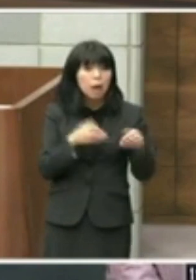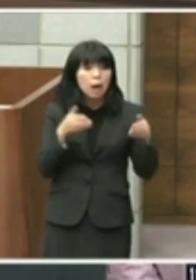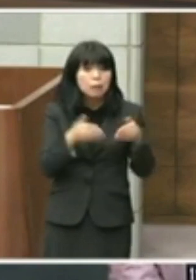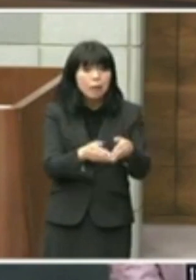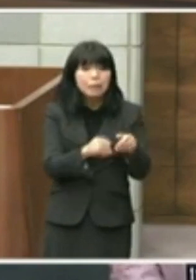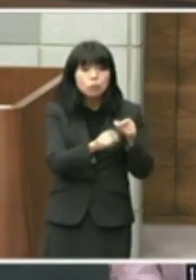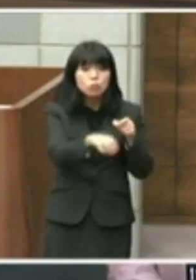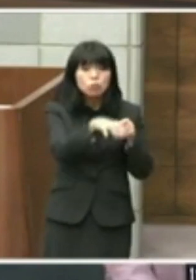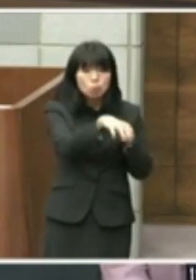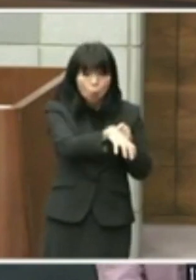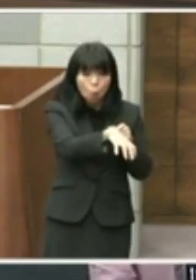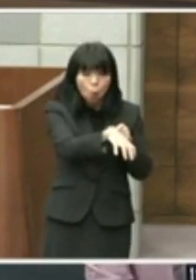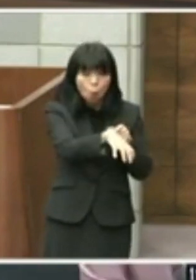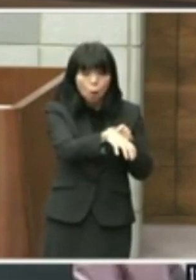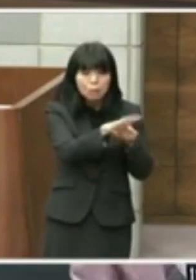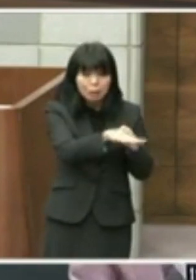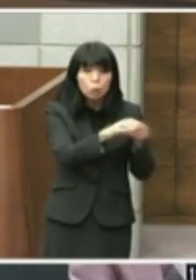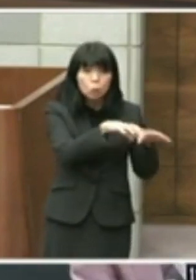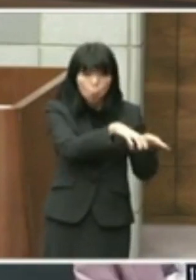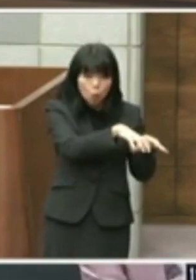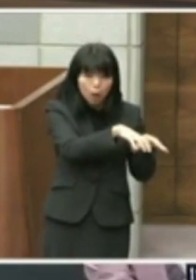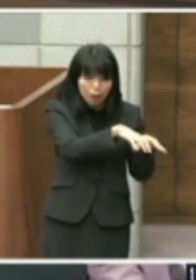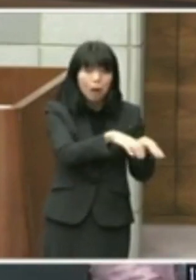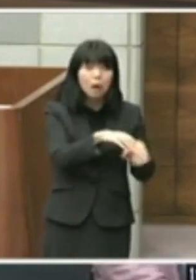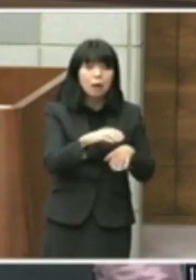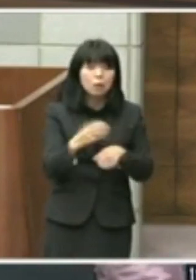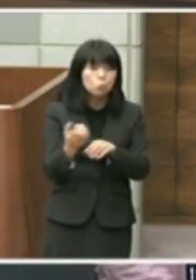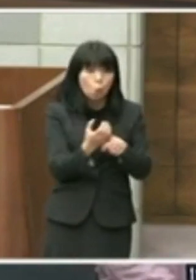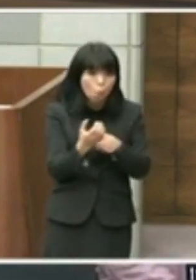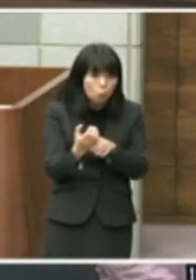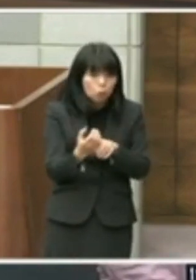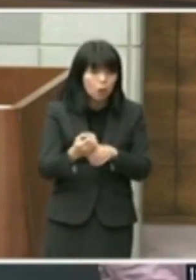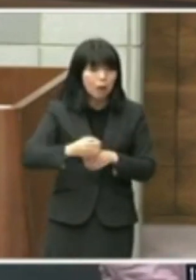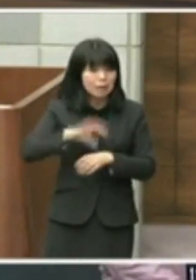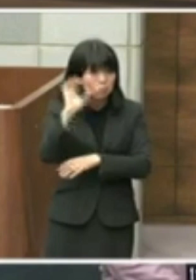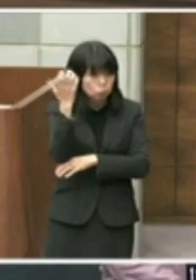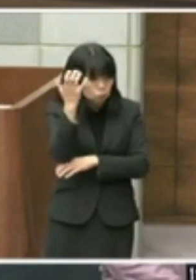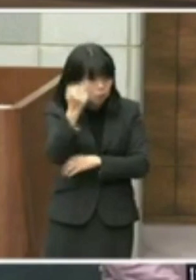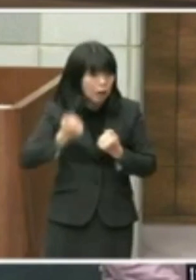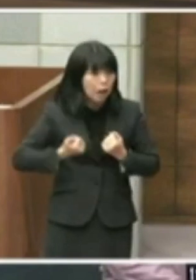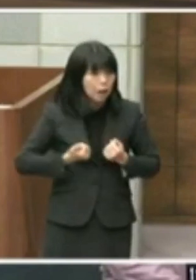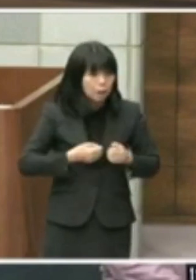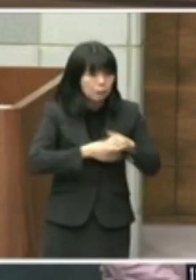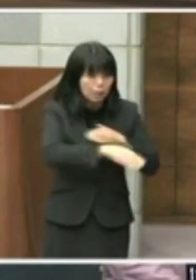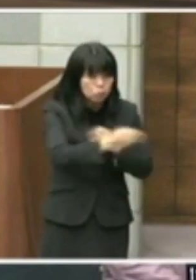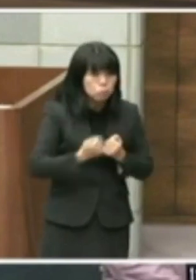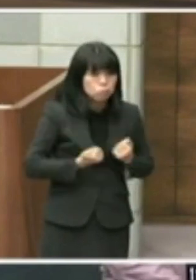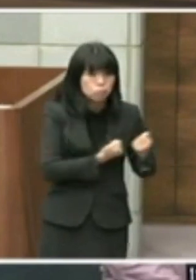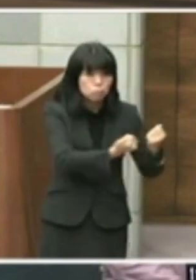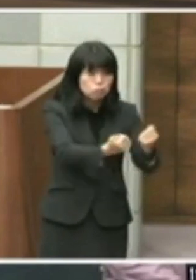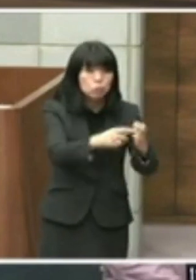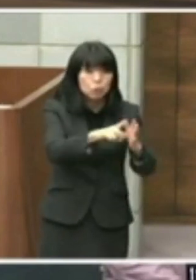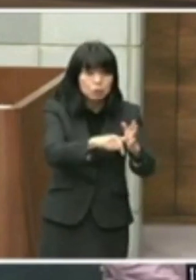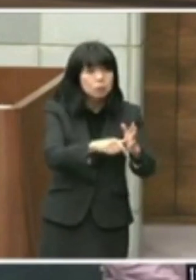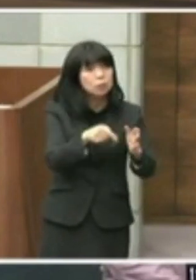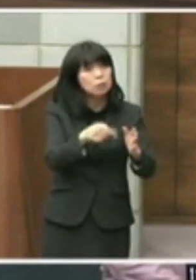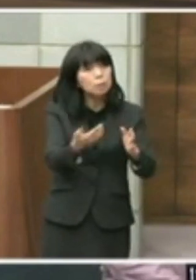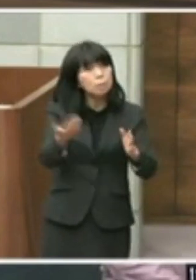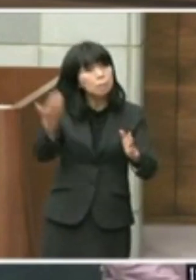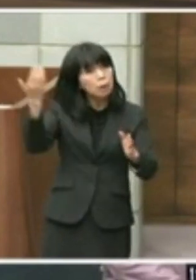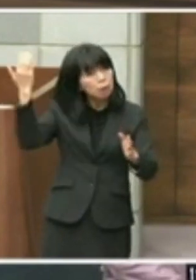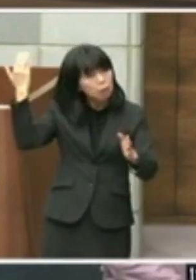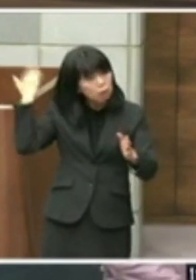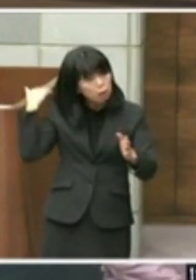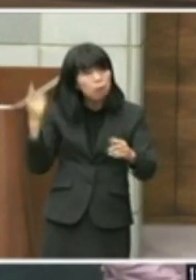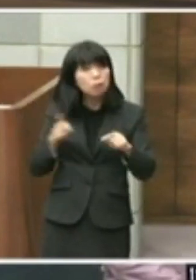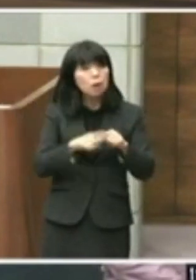在の中崎文書から緊急車両が出動する際に、過去遡って中崎